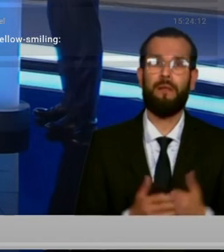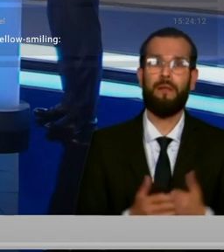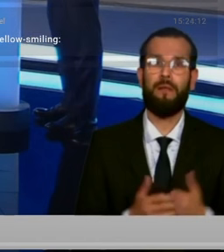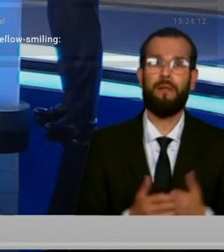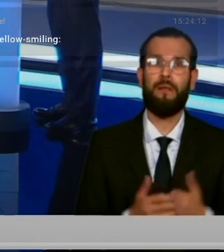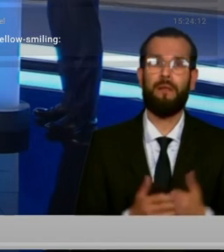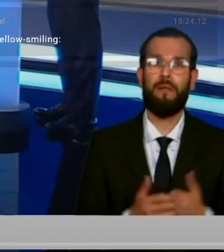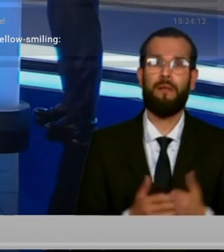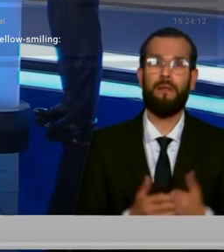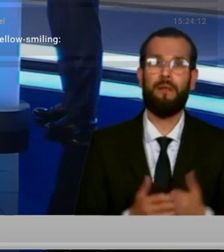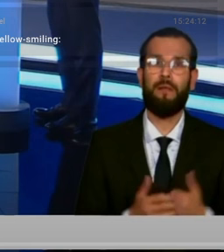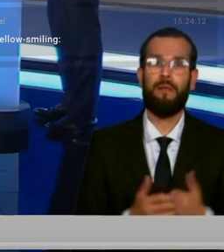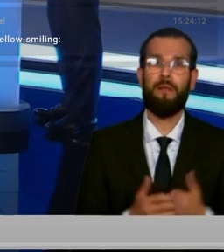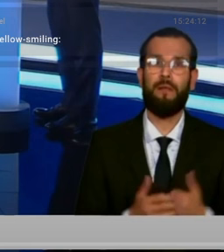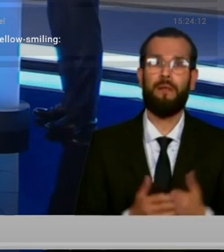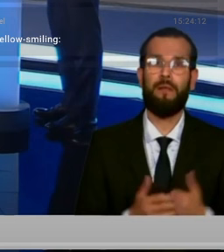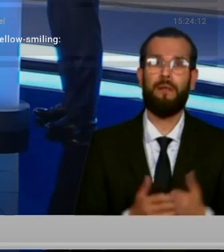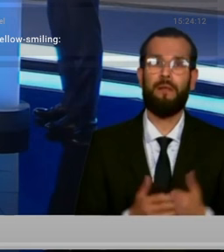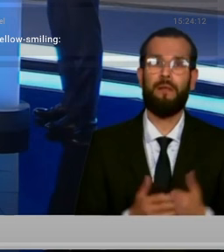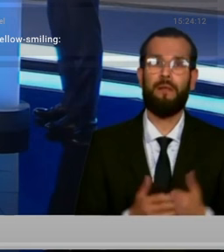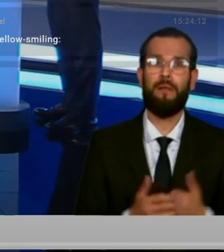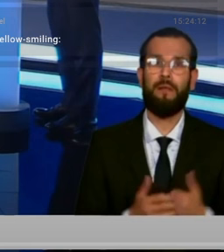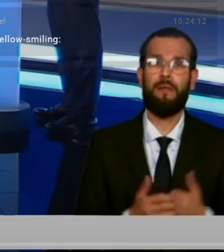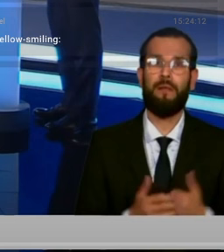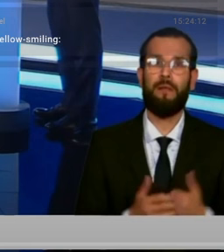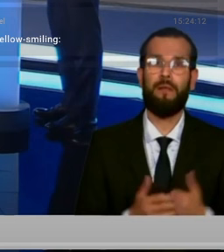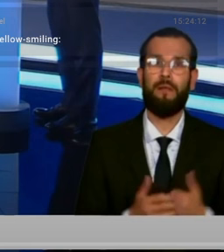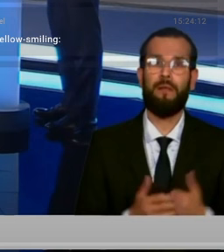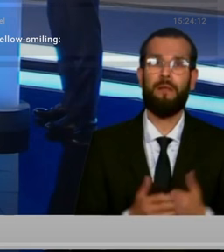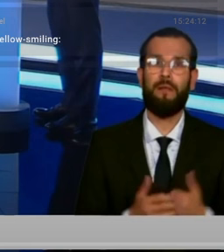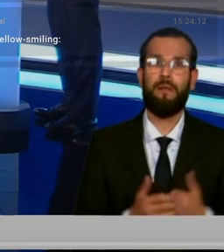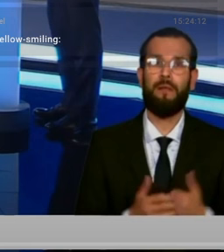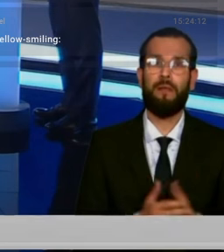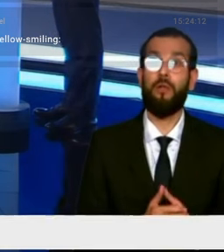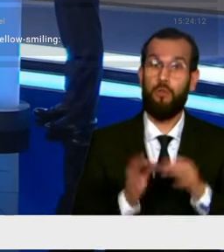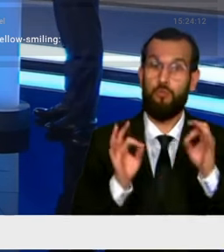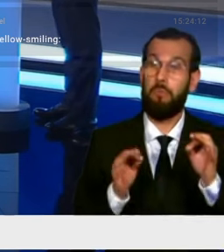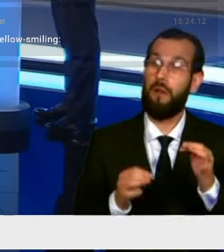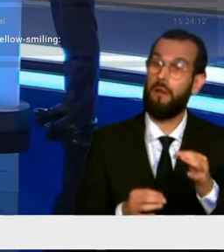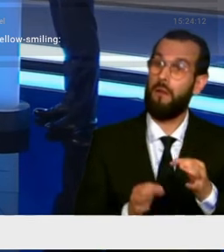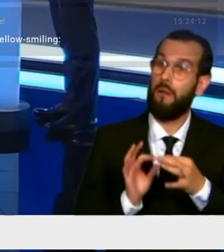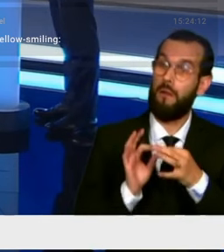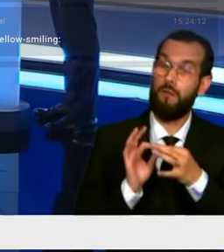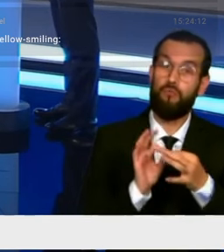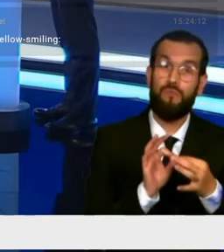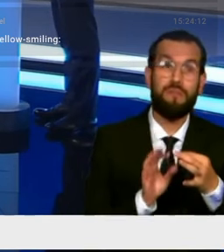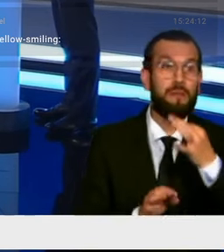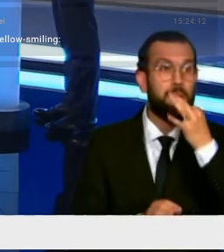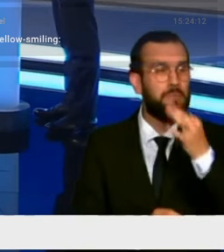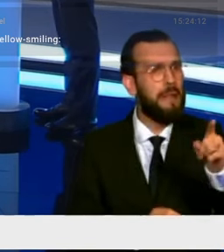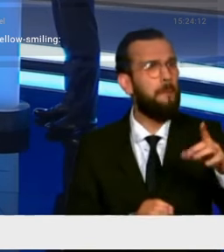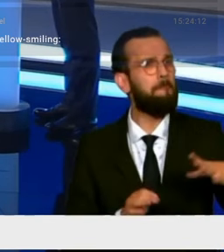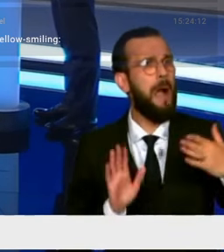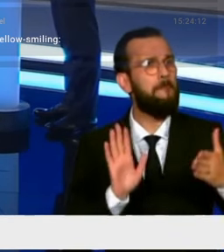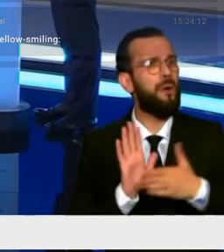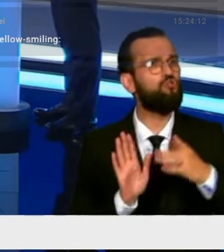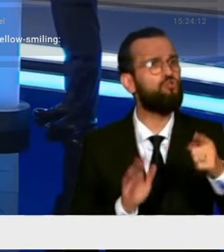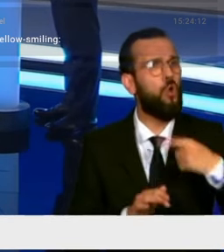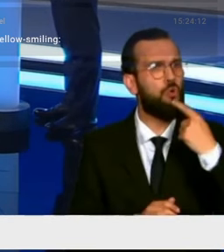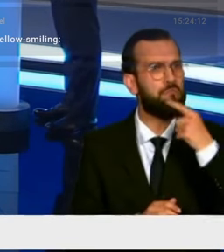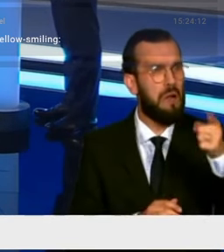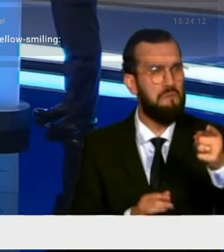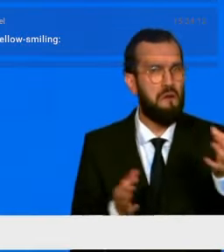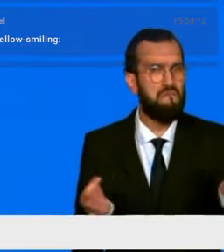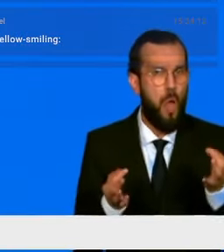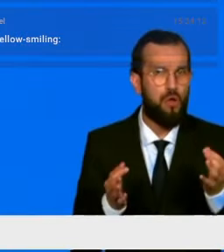spoločne eh no skrátka dobo problém v niektoré vyjadrenia pána Matoviča Ja